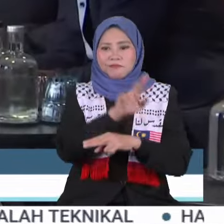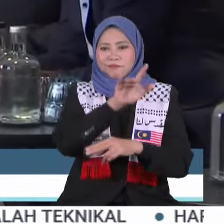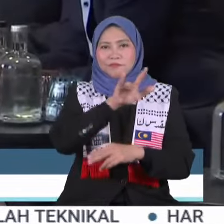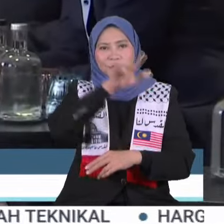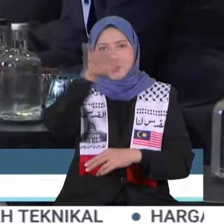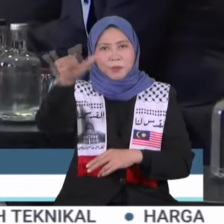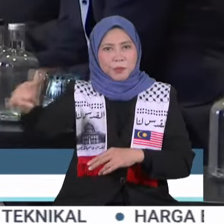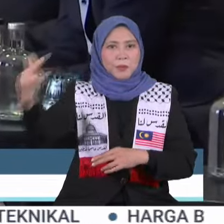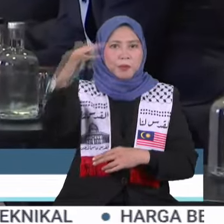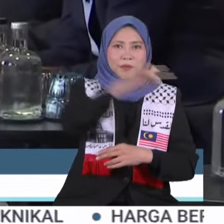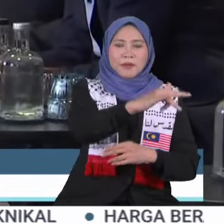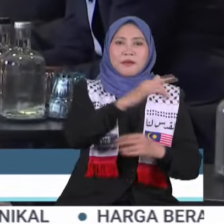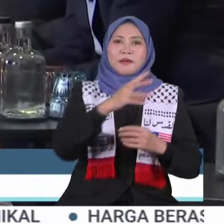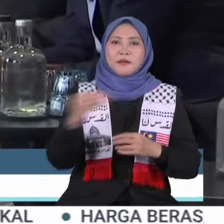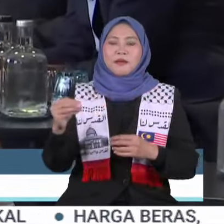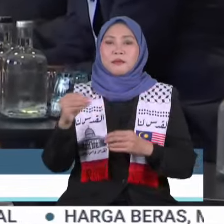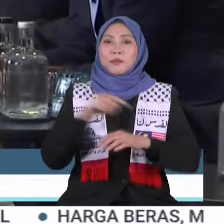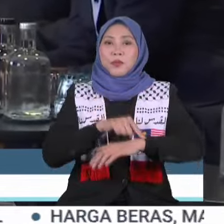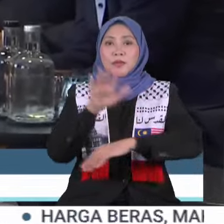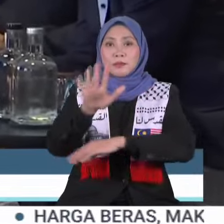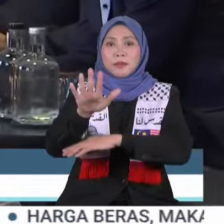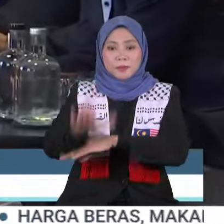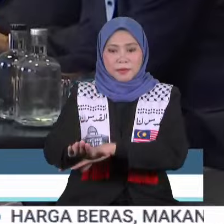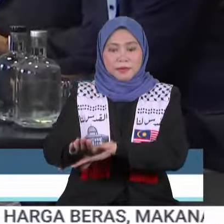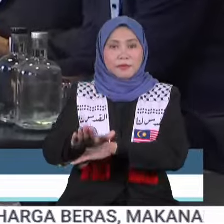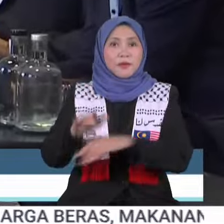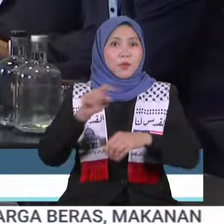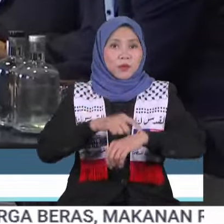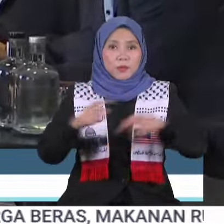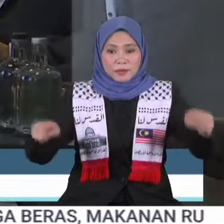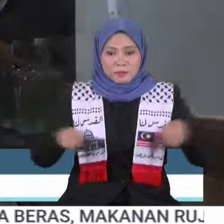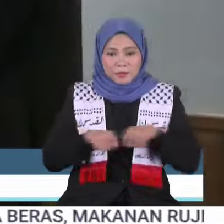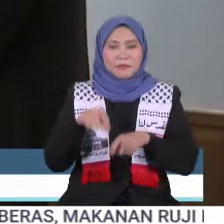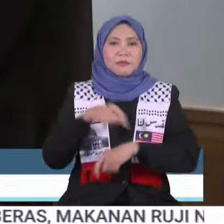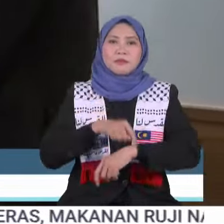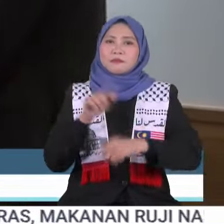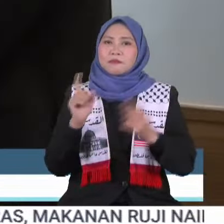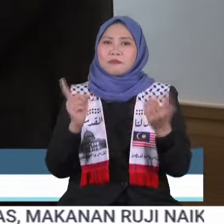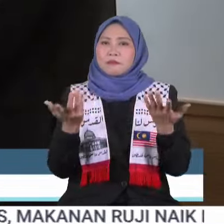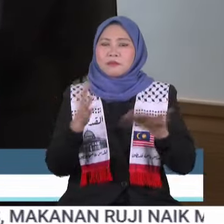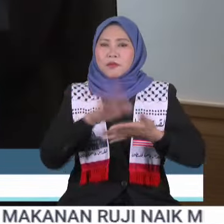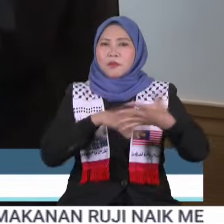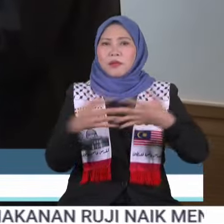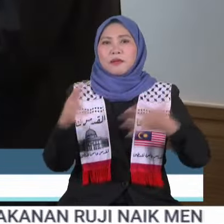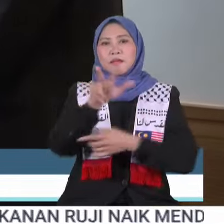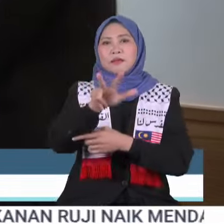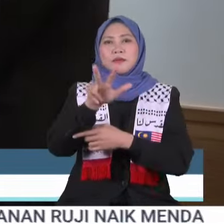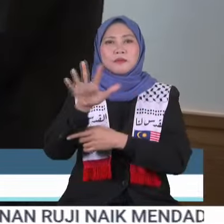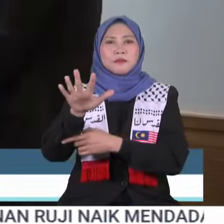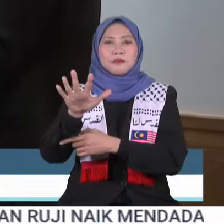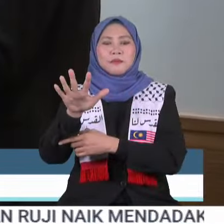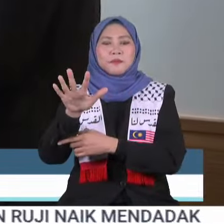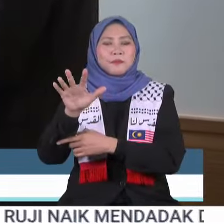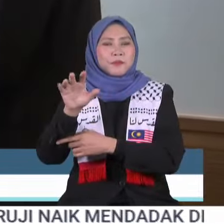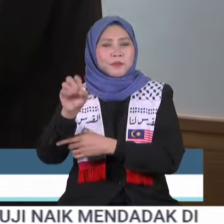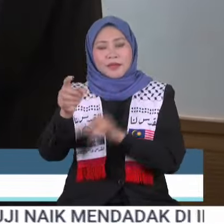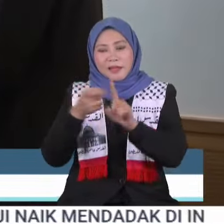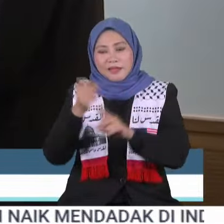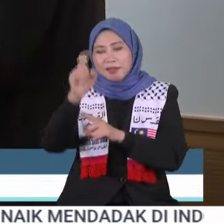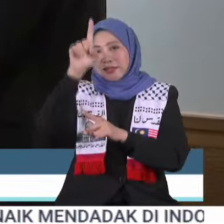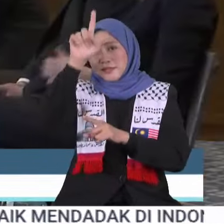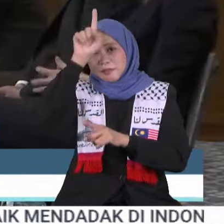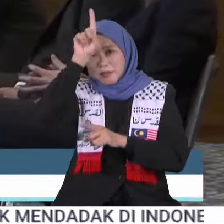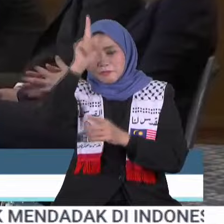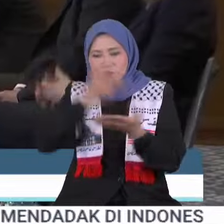angkasa perdana menteri pada 5 petang waktu tempatan di jadual bertemu kira-kira 350 diaspora Malaysia di Jerman